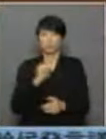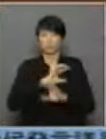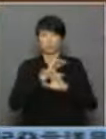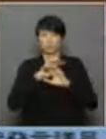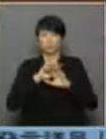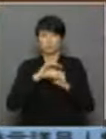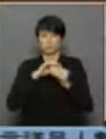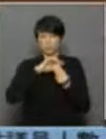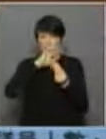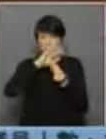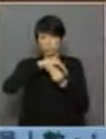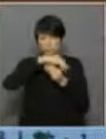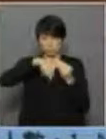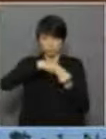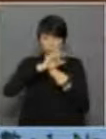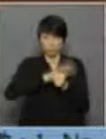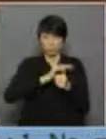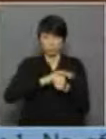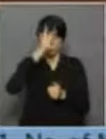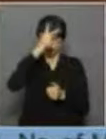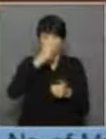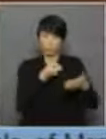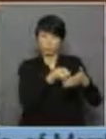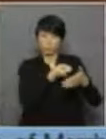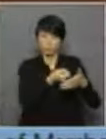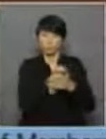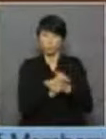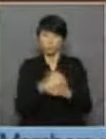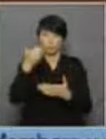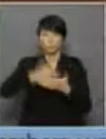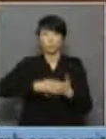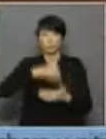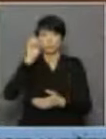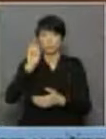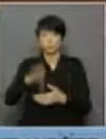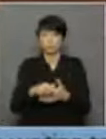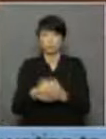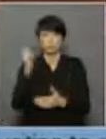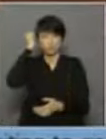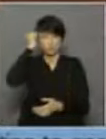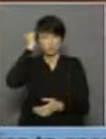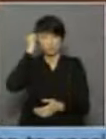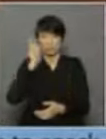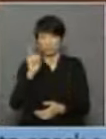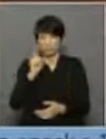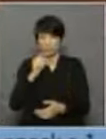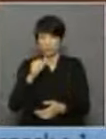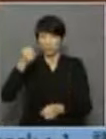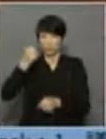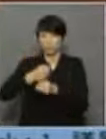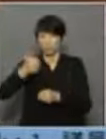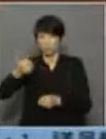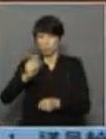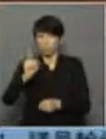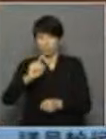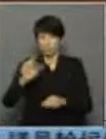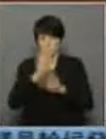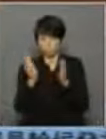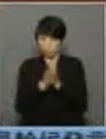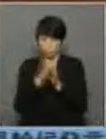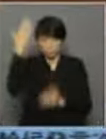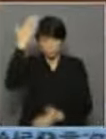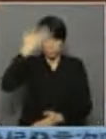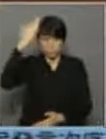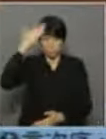事，亦都對即係鄰近地區人哋減廢。個困難喺邊度？成功嘅地方喺邊度？都了如指